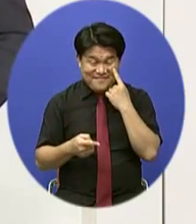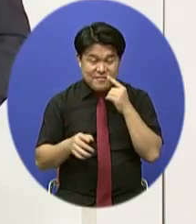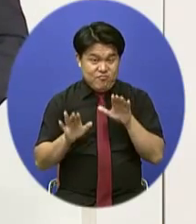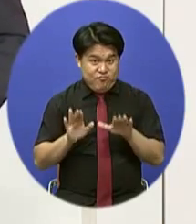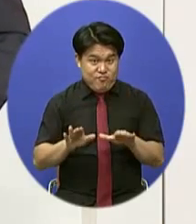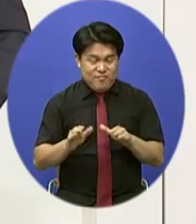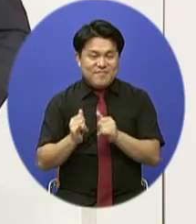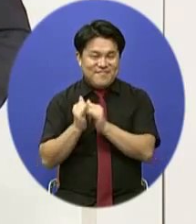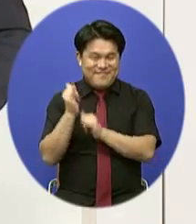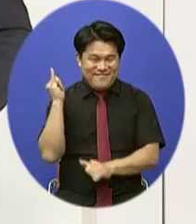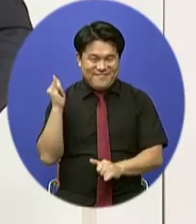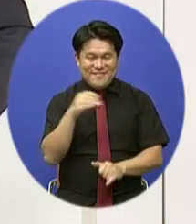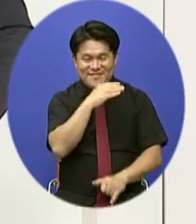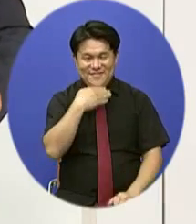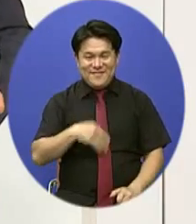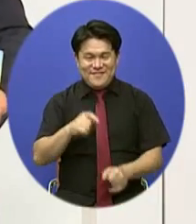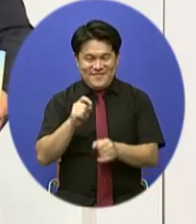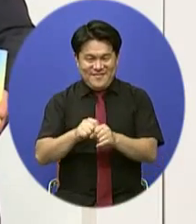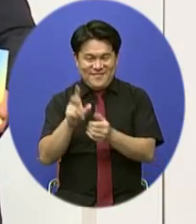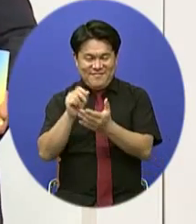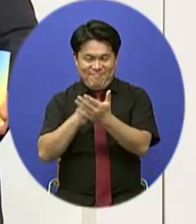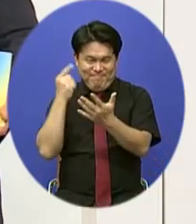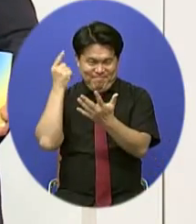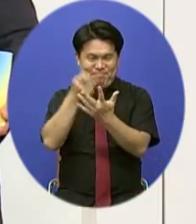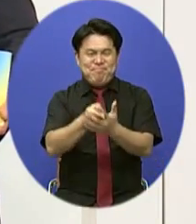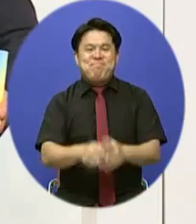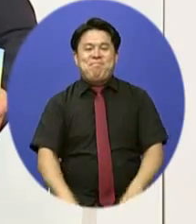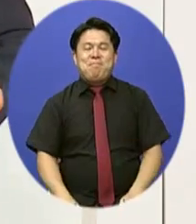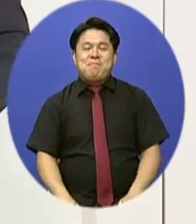네. 역사 바로 알기 퀴즈.